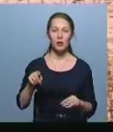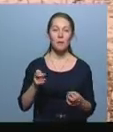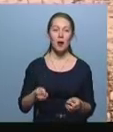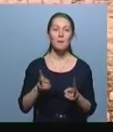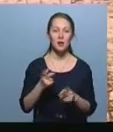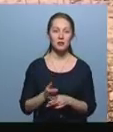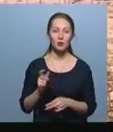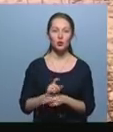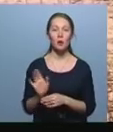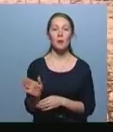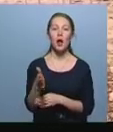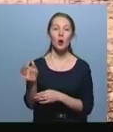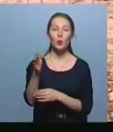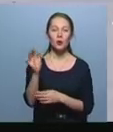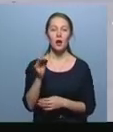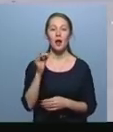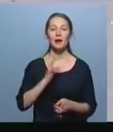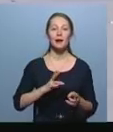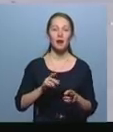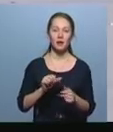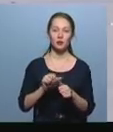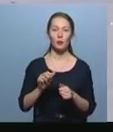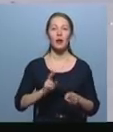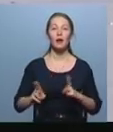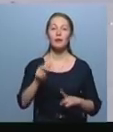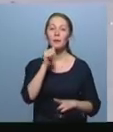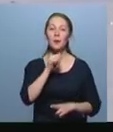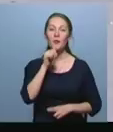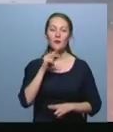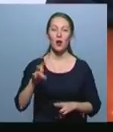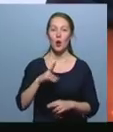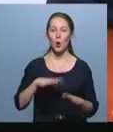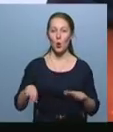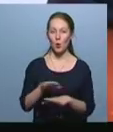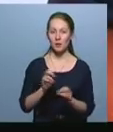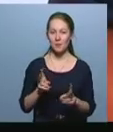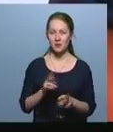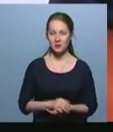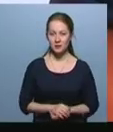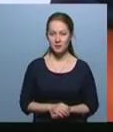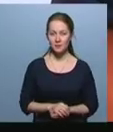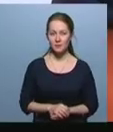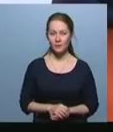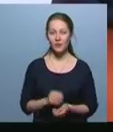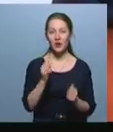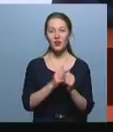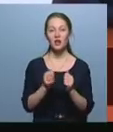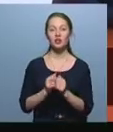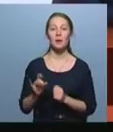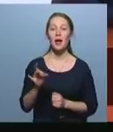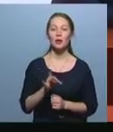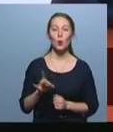том, прогулка и катание по водному зеркалу могут закончиться плохо. В каждом районе, в каждой деревне,